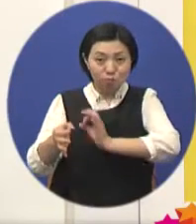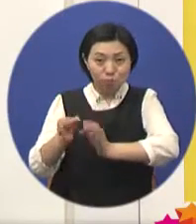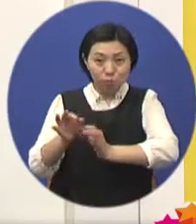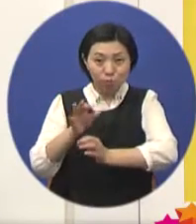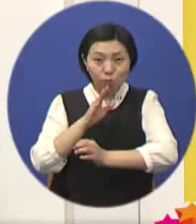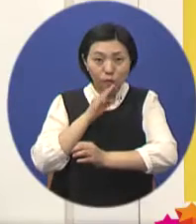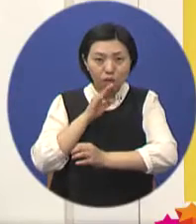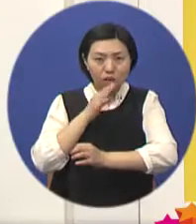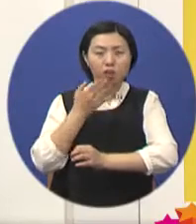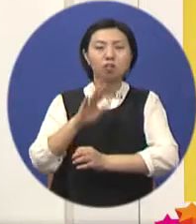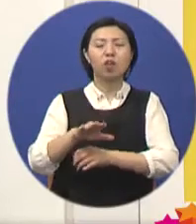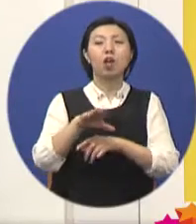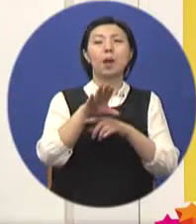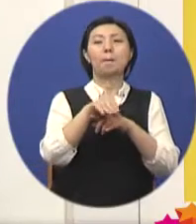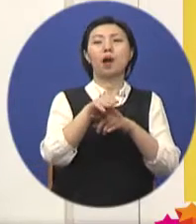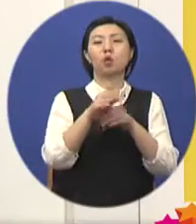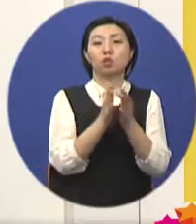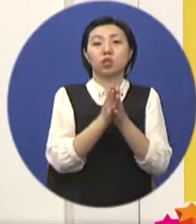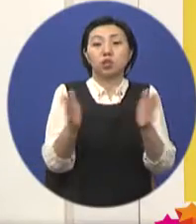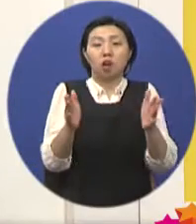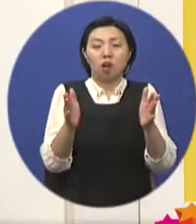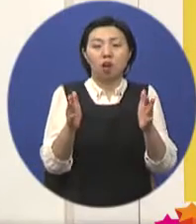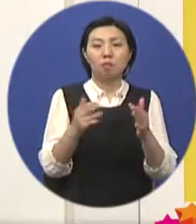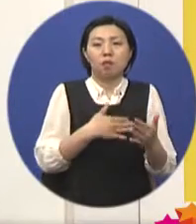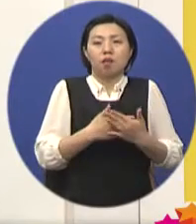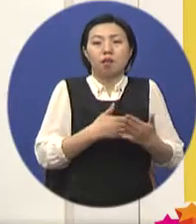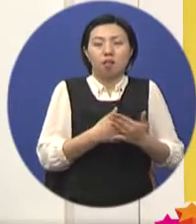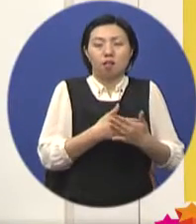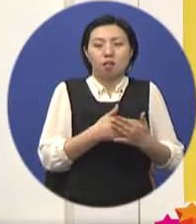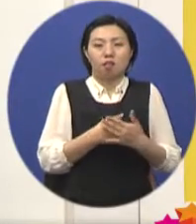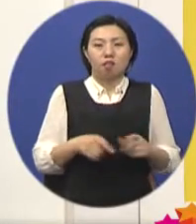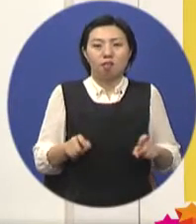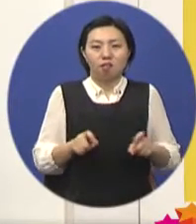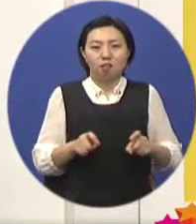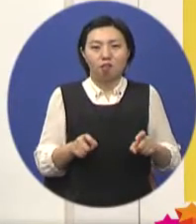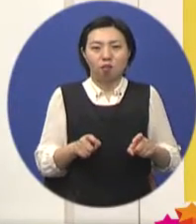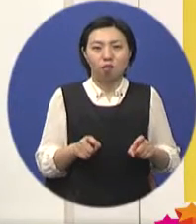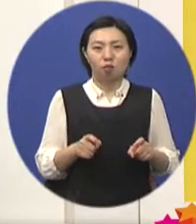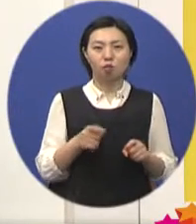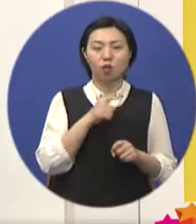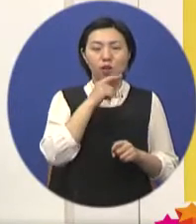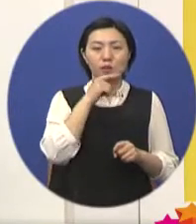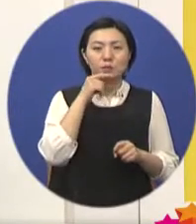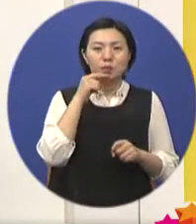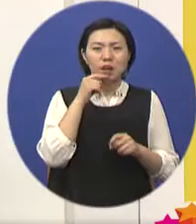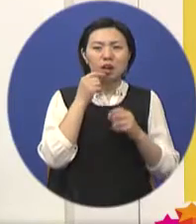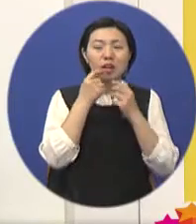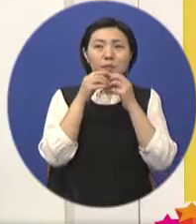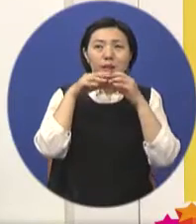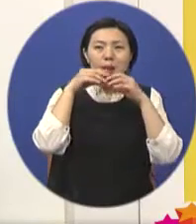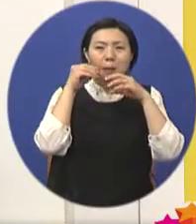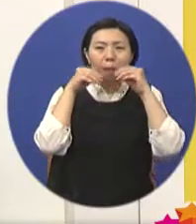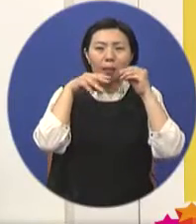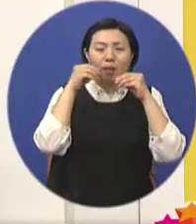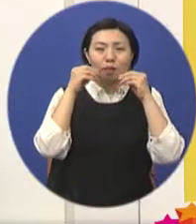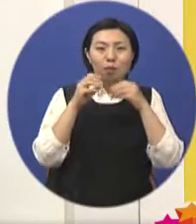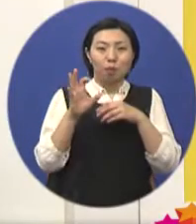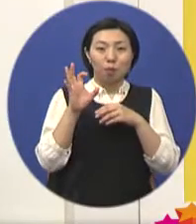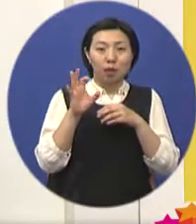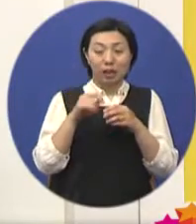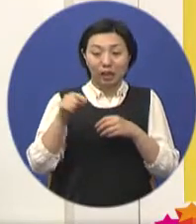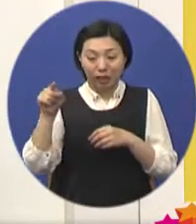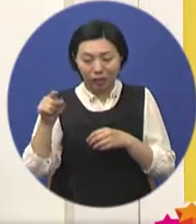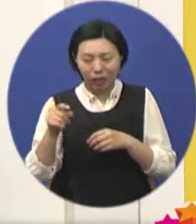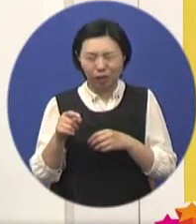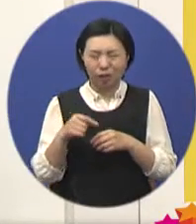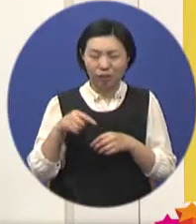하려고 하면 그것도 떨린대요. 그럼요. 예, 긴장되고. 하고 입이 막 타고 물도 먹고 싶고 또 괜히 화장실 금방 갔다는데